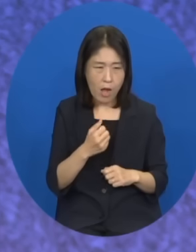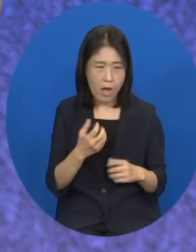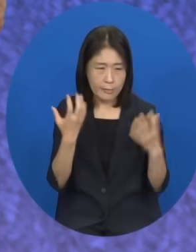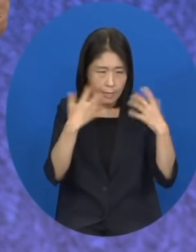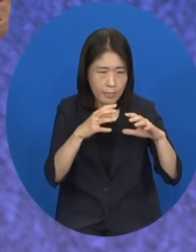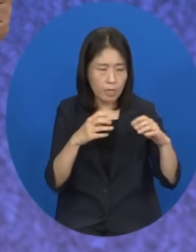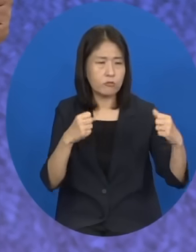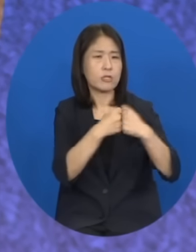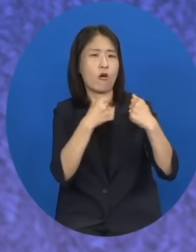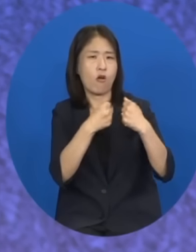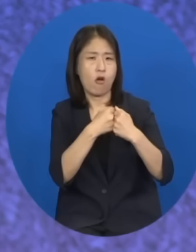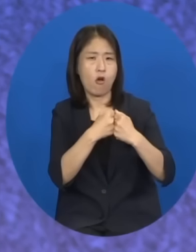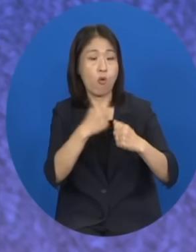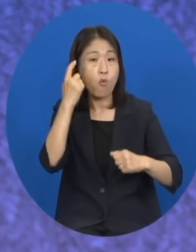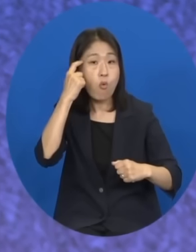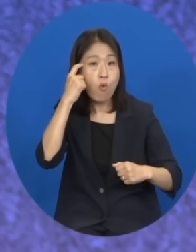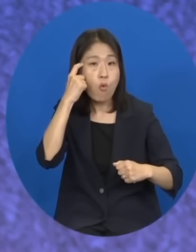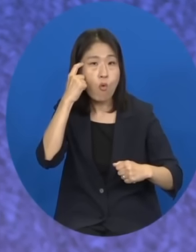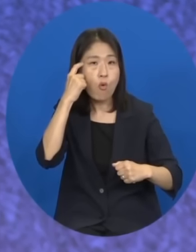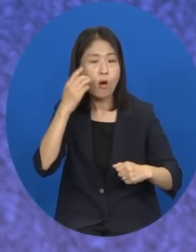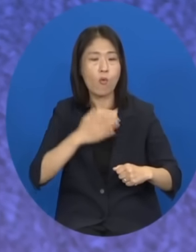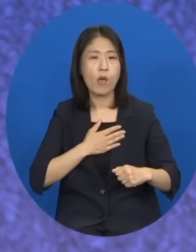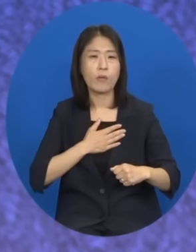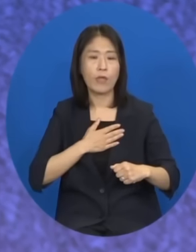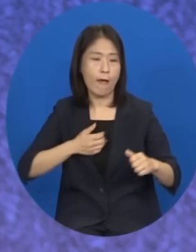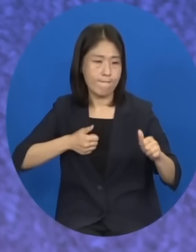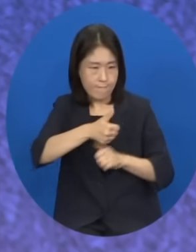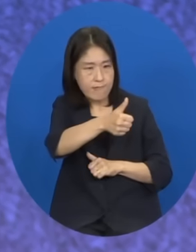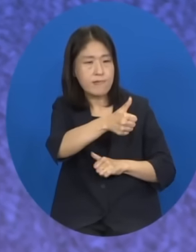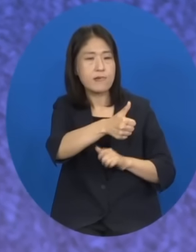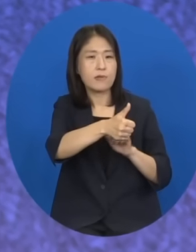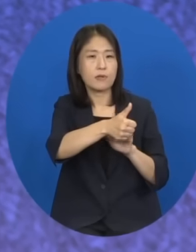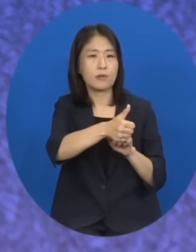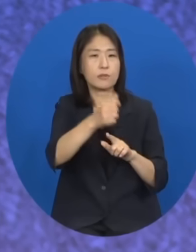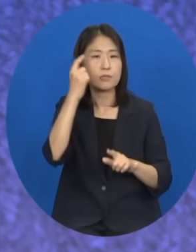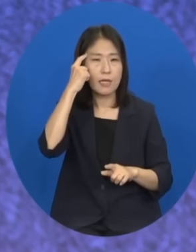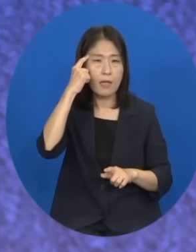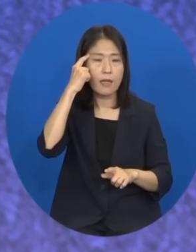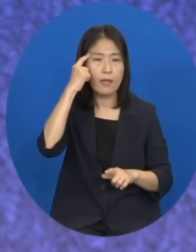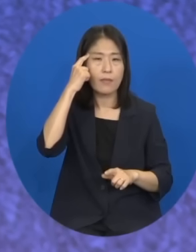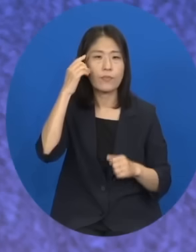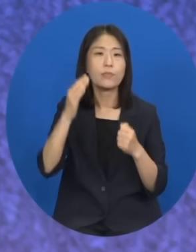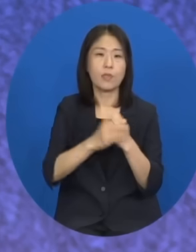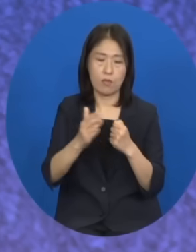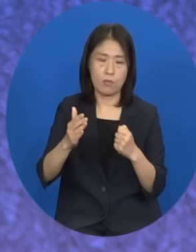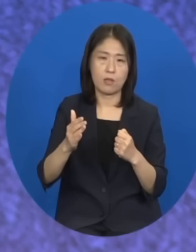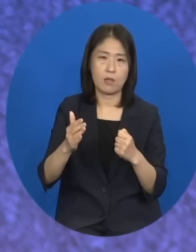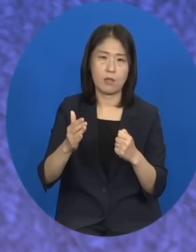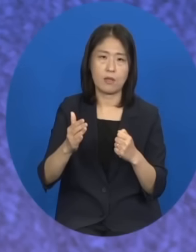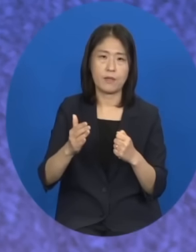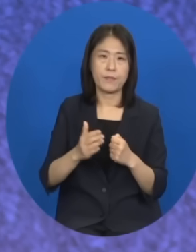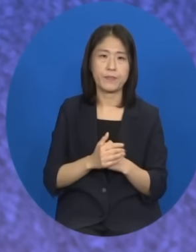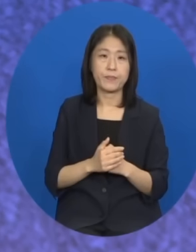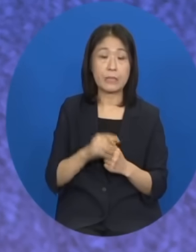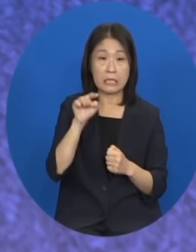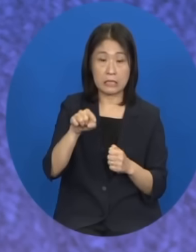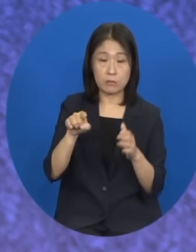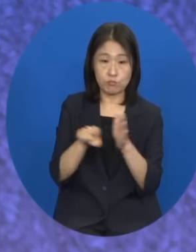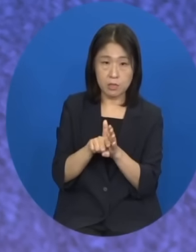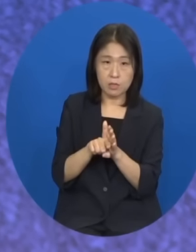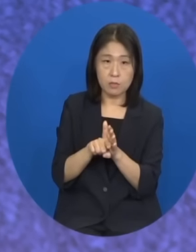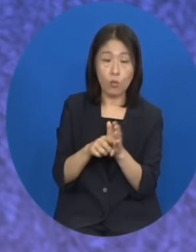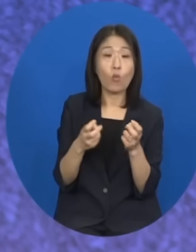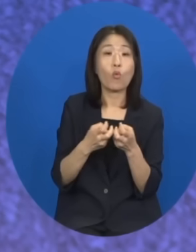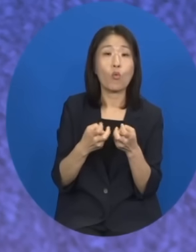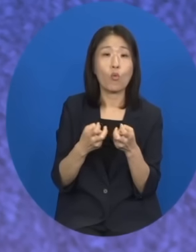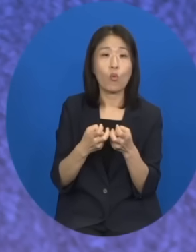왜? 싸워도 이길 거라고 생각이 드니까 싸운 거죠. 싸워도 이길 거라고. 그 믿음이 어디서 나온